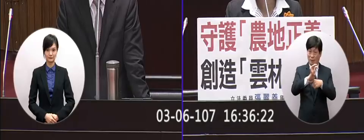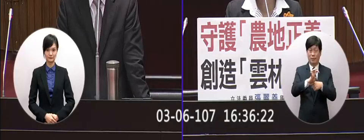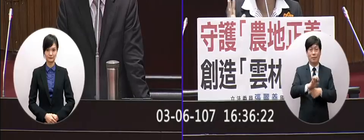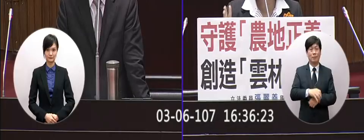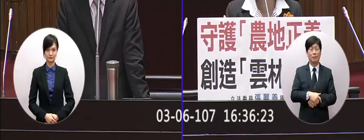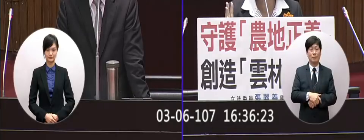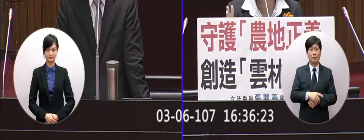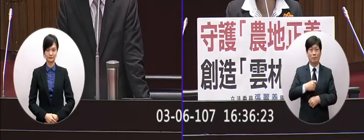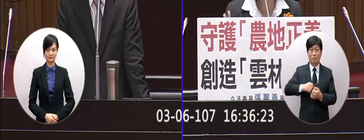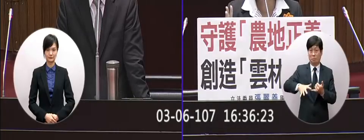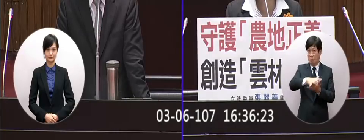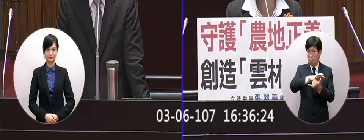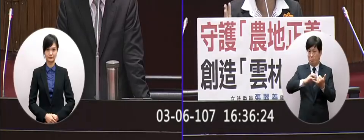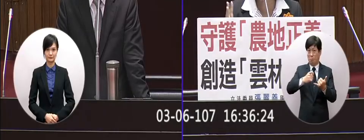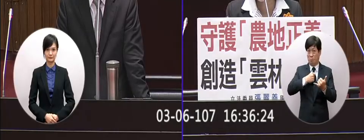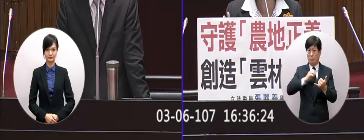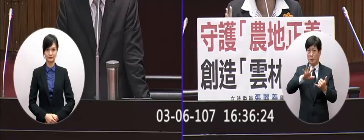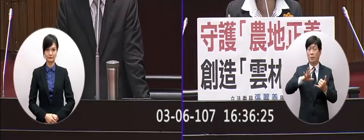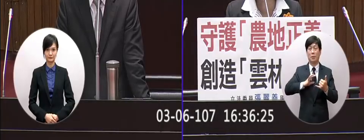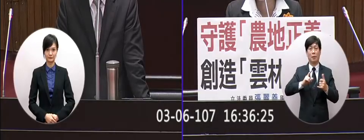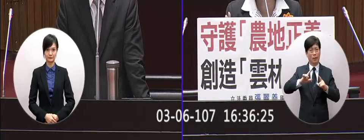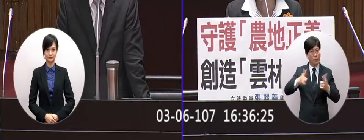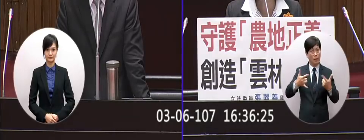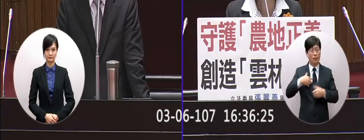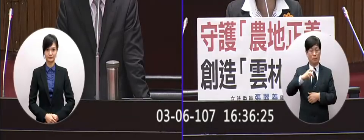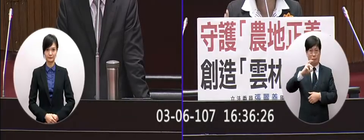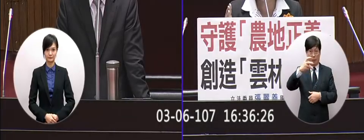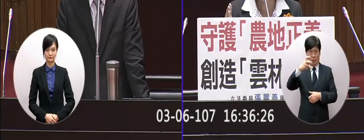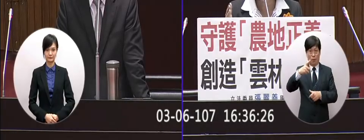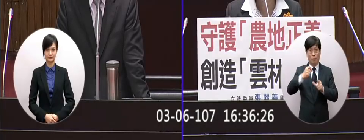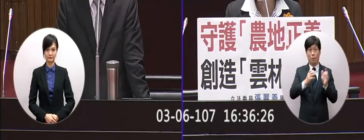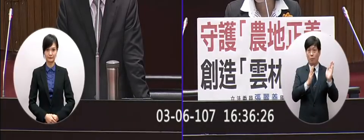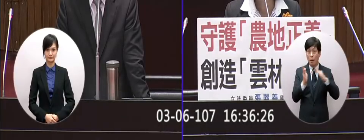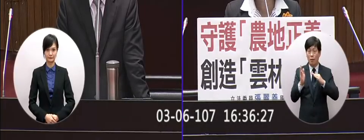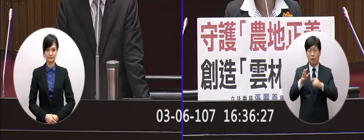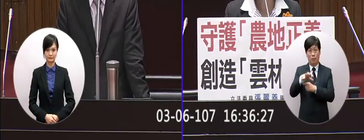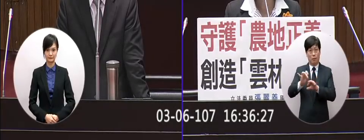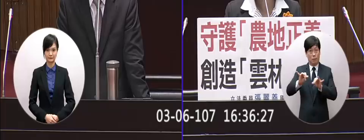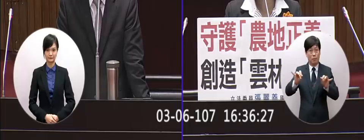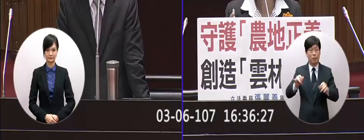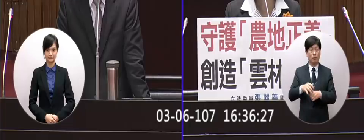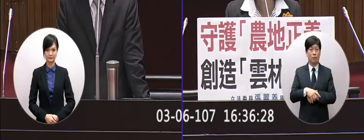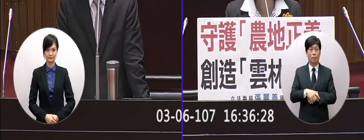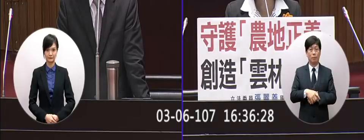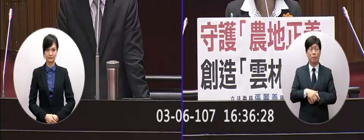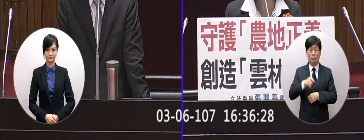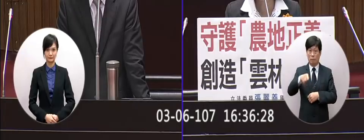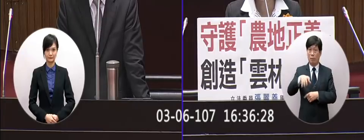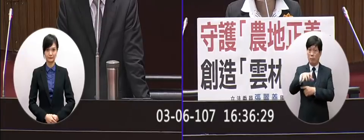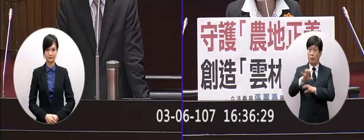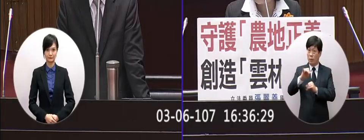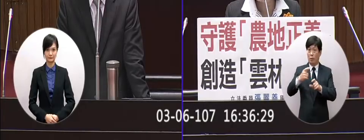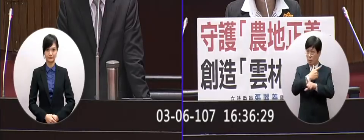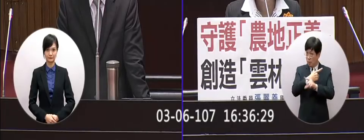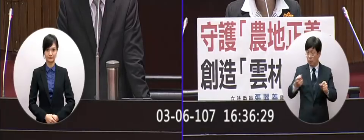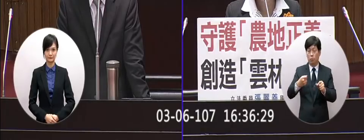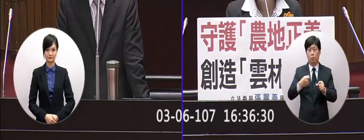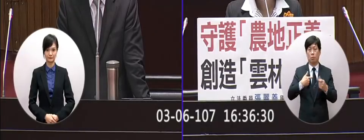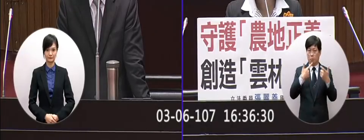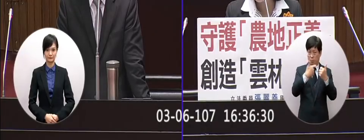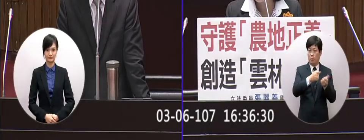以全国必须要有800,000公顷的农地，这些农地一定要农